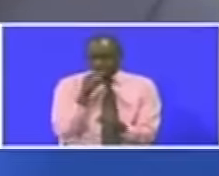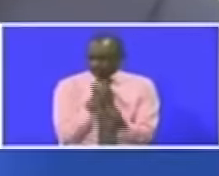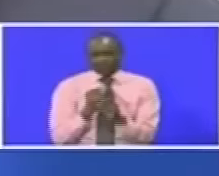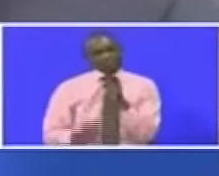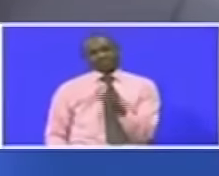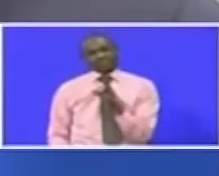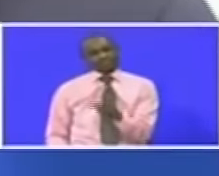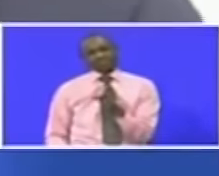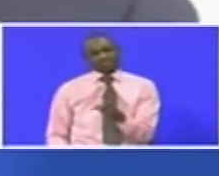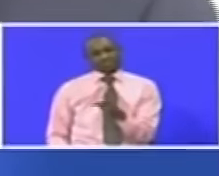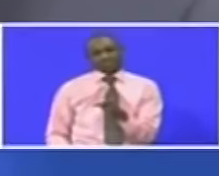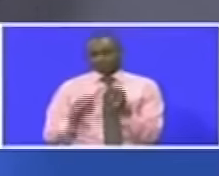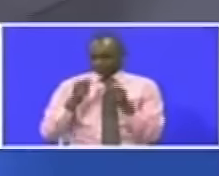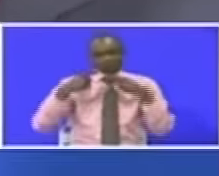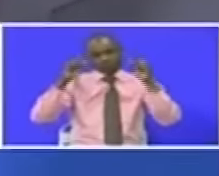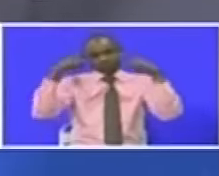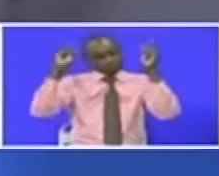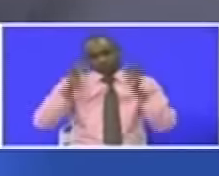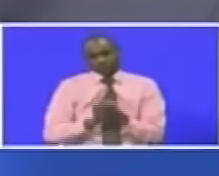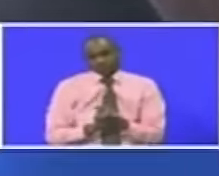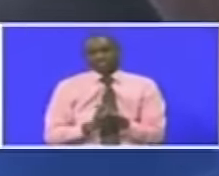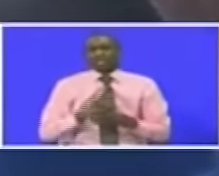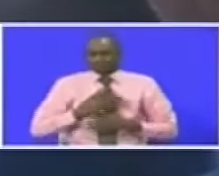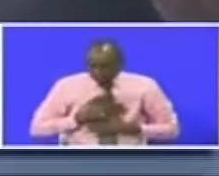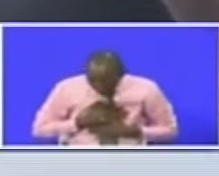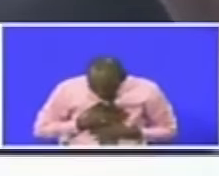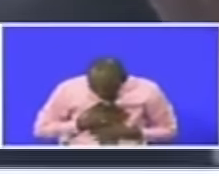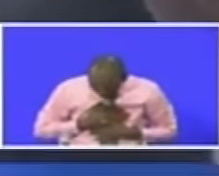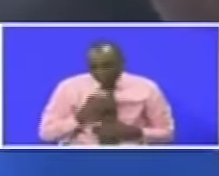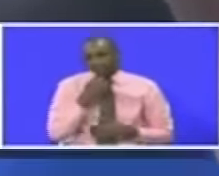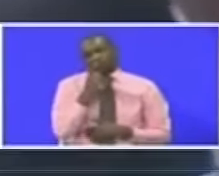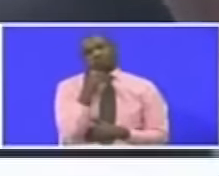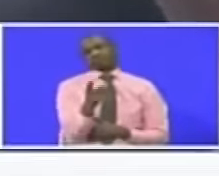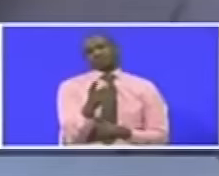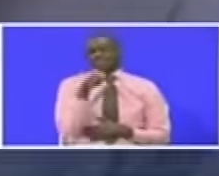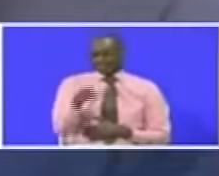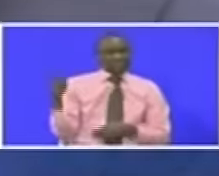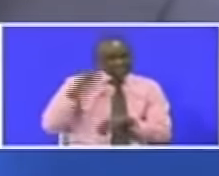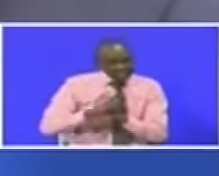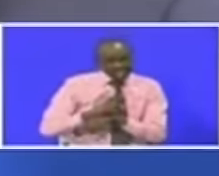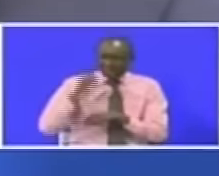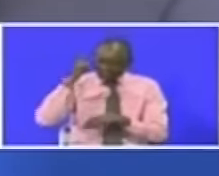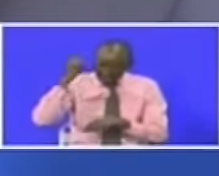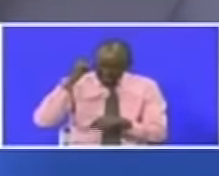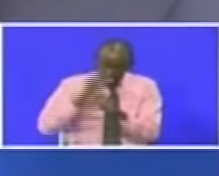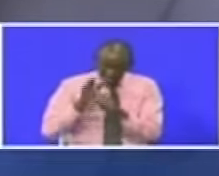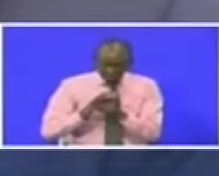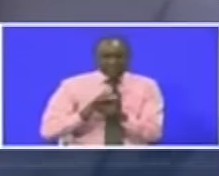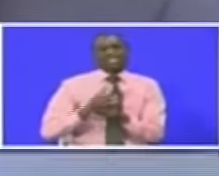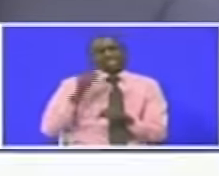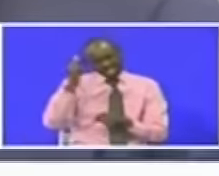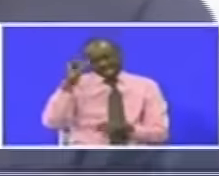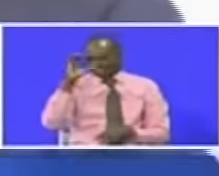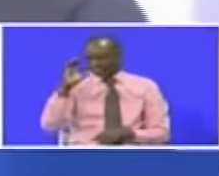hii ili iweze kufaulu. Your Excellency, siku hii ni siku ya kumbukumbu katika kalenda ya